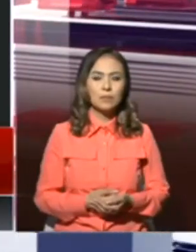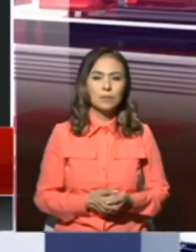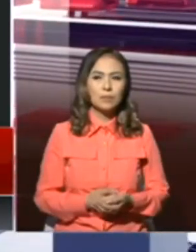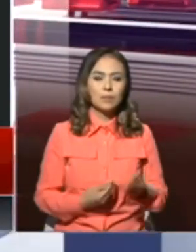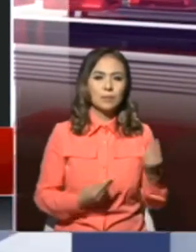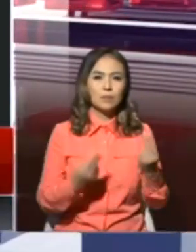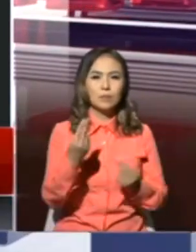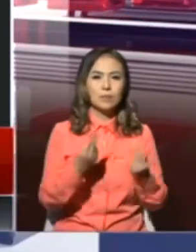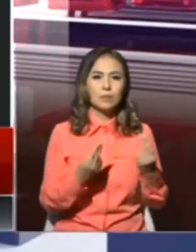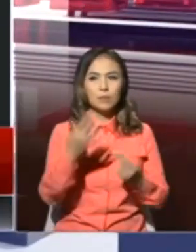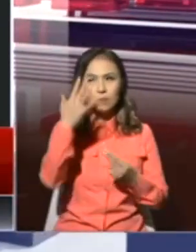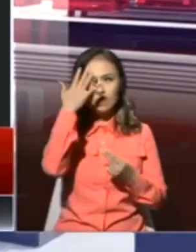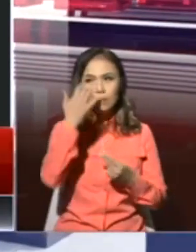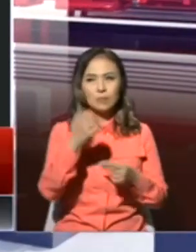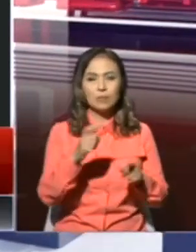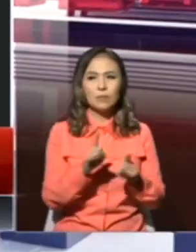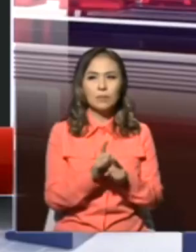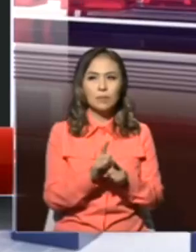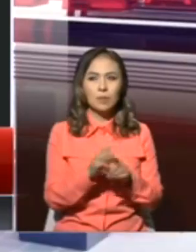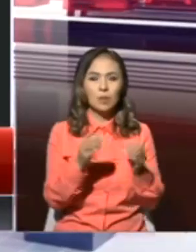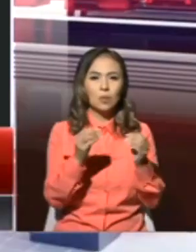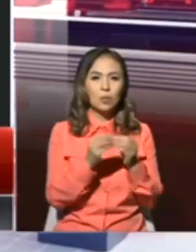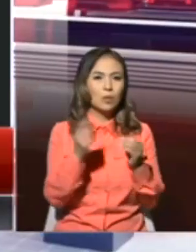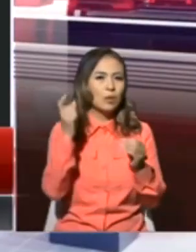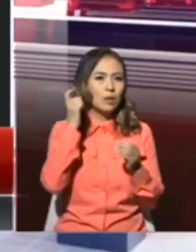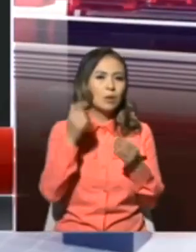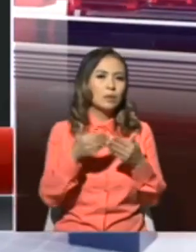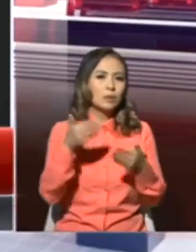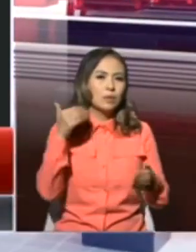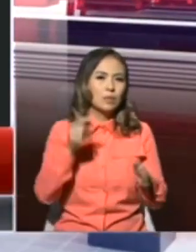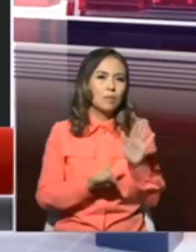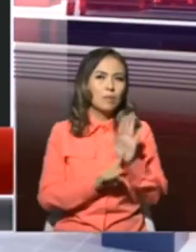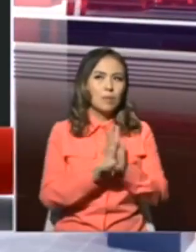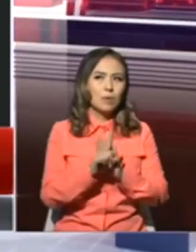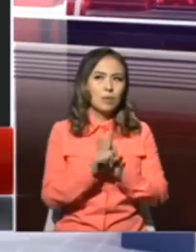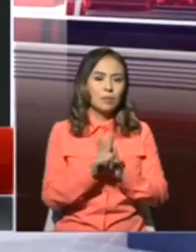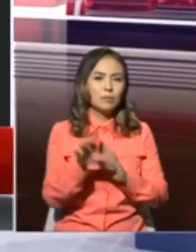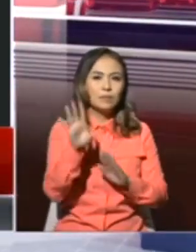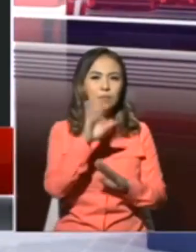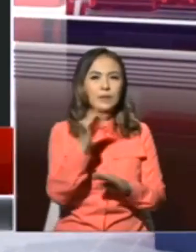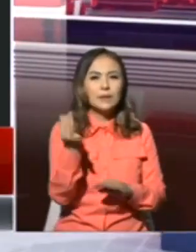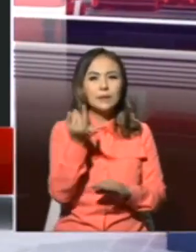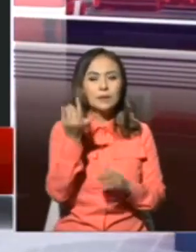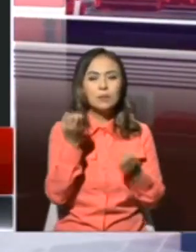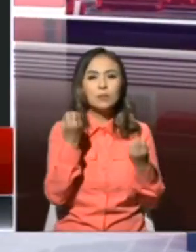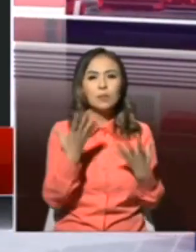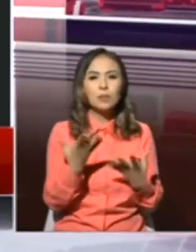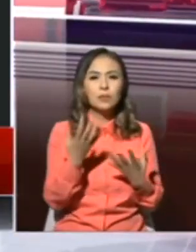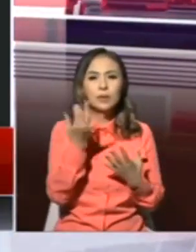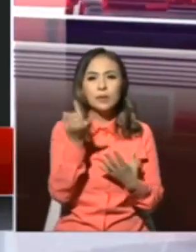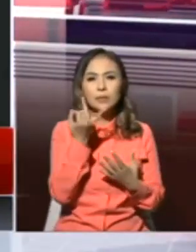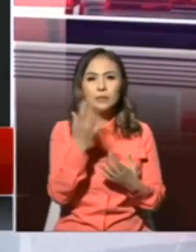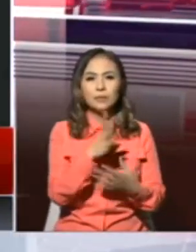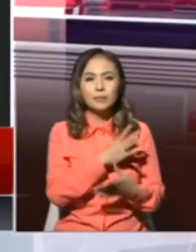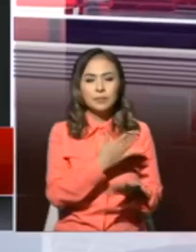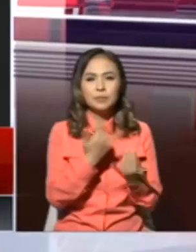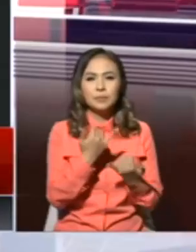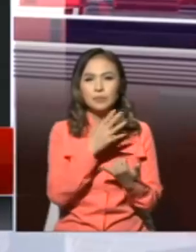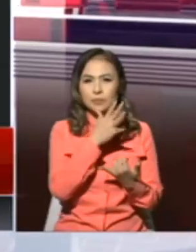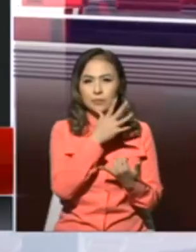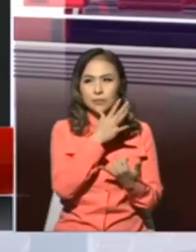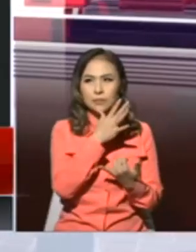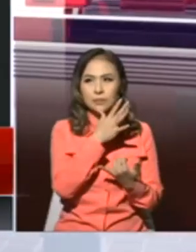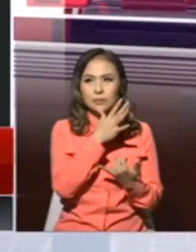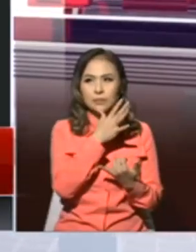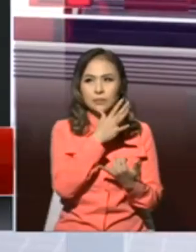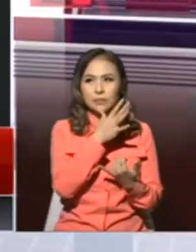ойын құмар ойынға келгенім 10 жыл бұрын басталған. Бәрі қызығушылықтың кесірі. Яғни қазіргі таңда